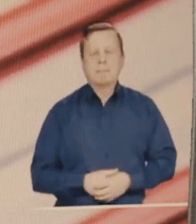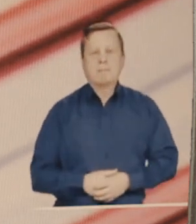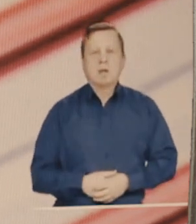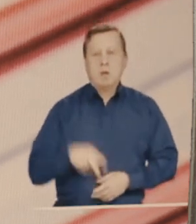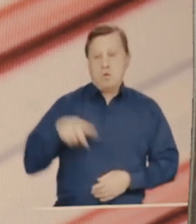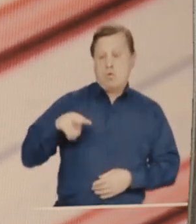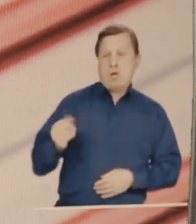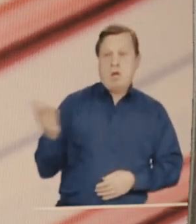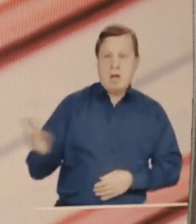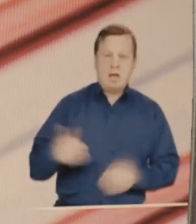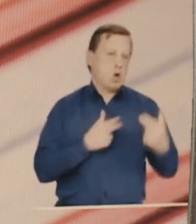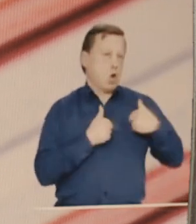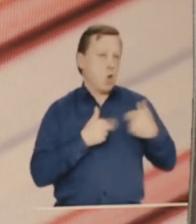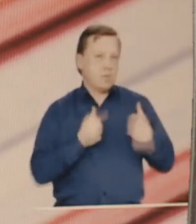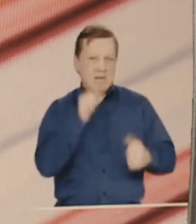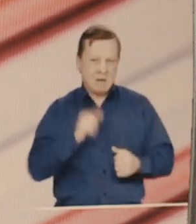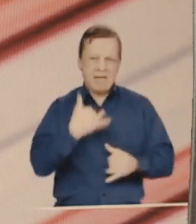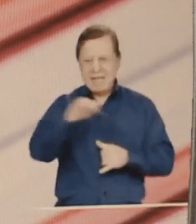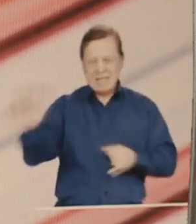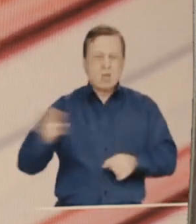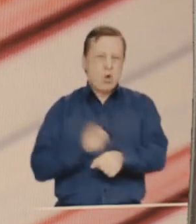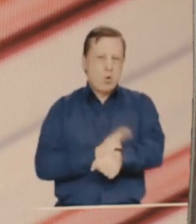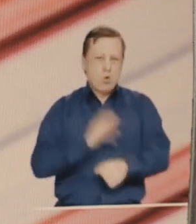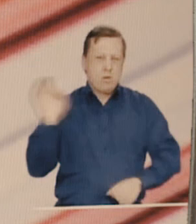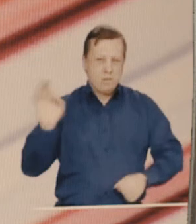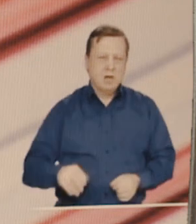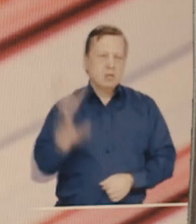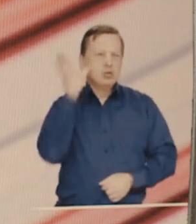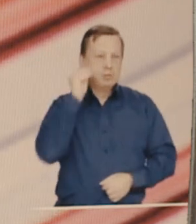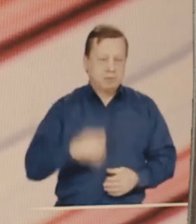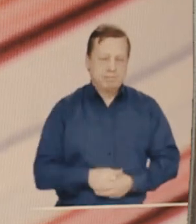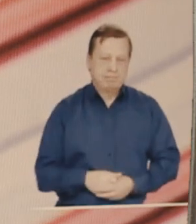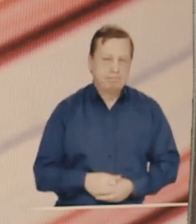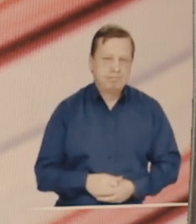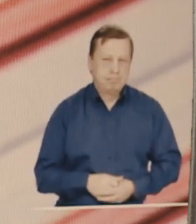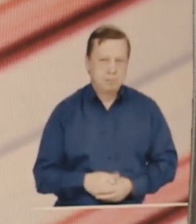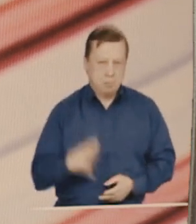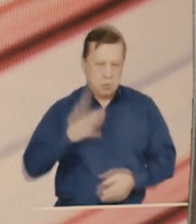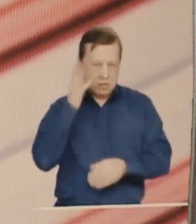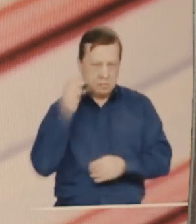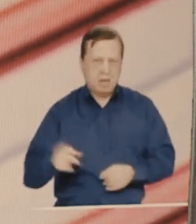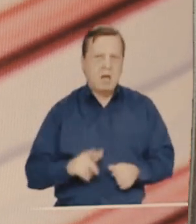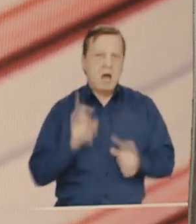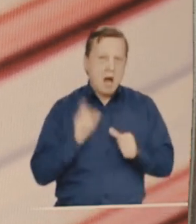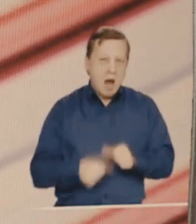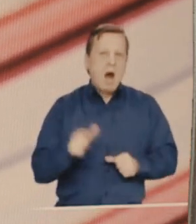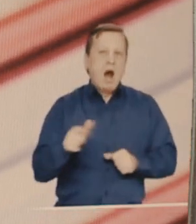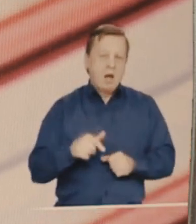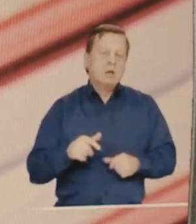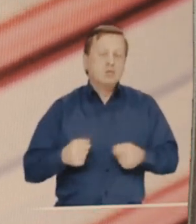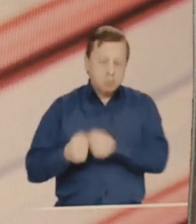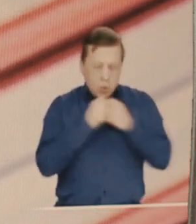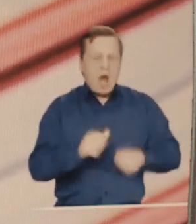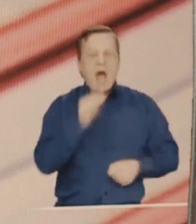Unia Europejska, Komisja Europejska, inne instytucje europejskie zaspały w sprawie. Ale to nie znaczy, że nie powinniśmy budować wspólnej Europy, bo